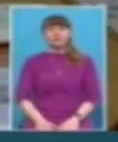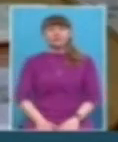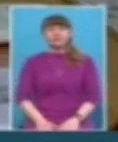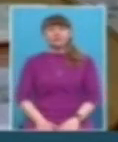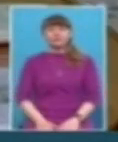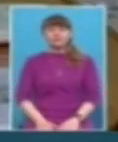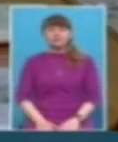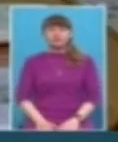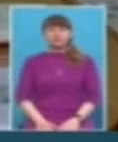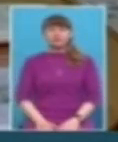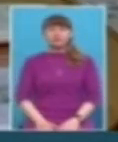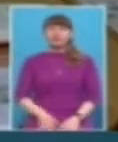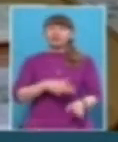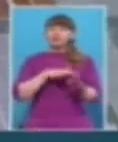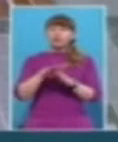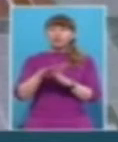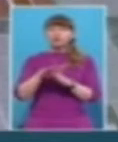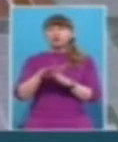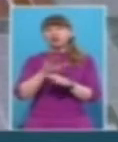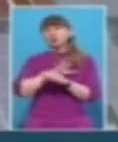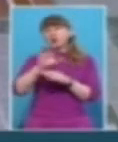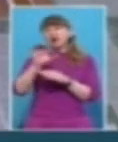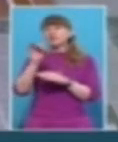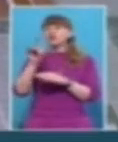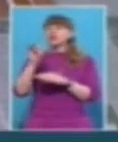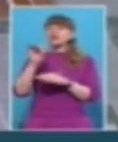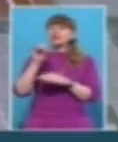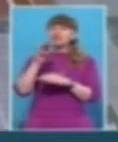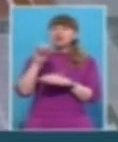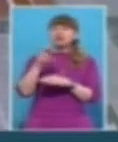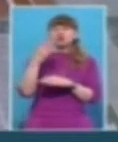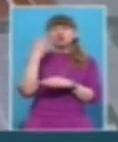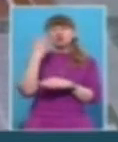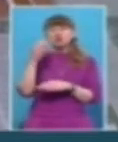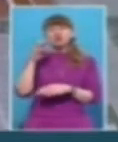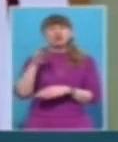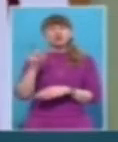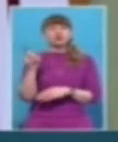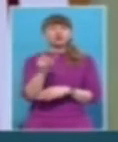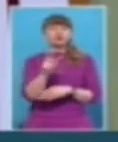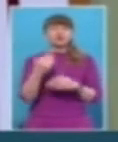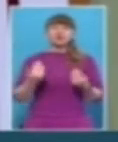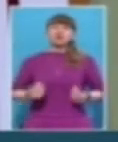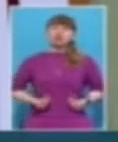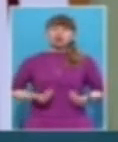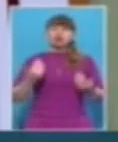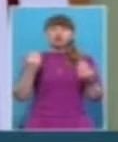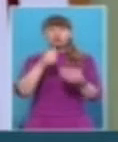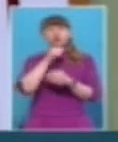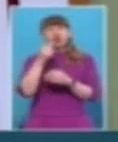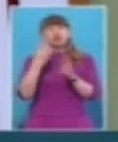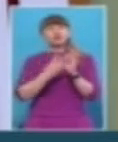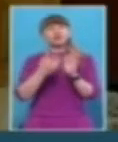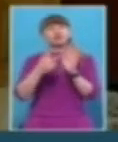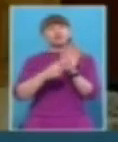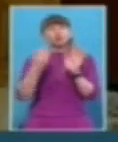выполнения интернационального долга в Афганистан было направлено более 4000 казахстанцев. В Кустанае на данный момент проживает 898 ветеранов. Каждый